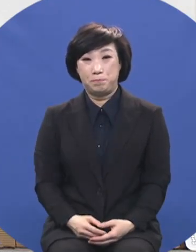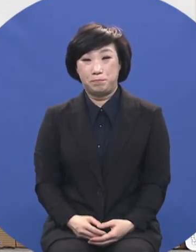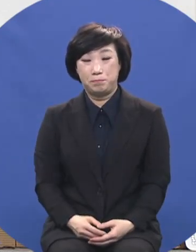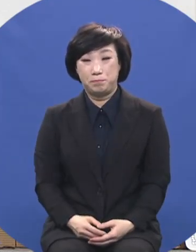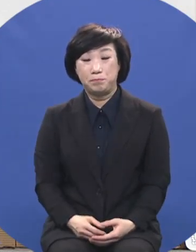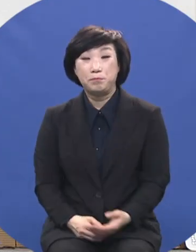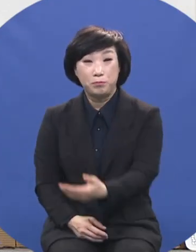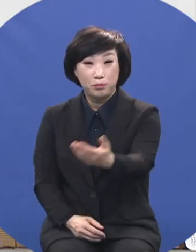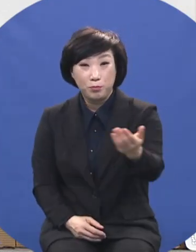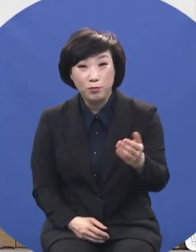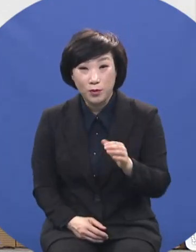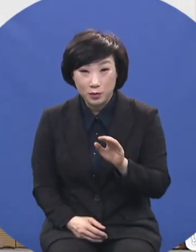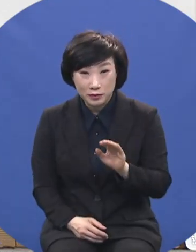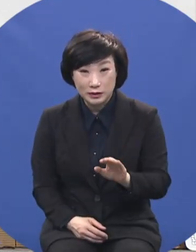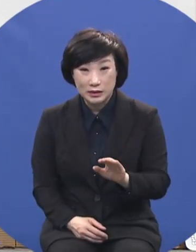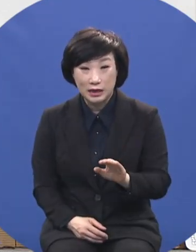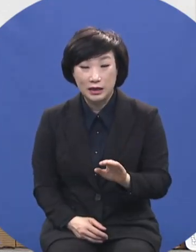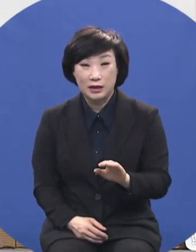여러분,